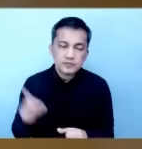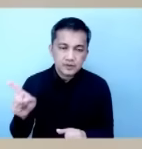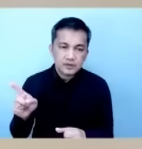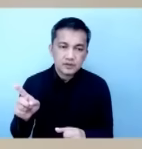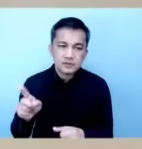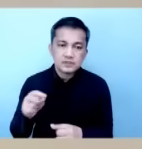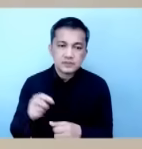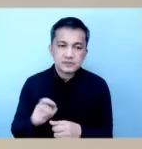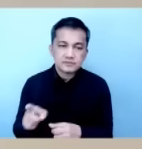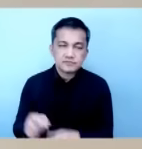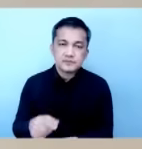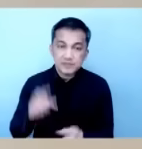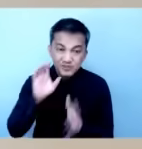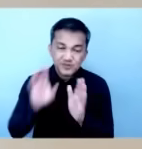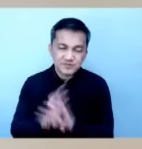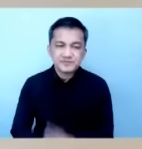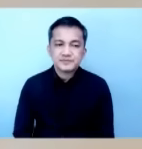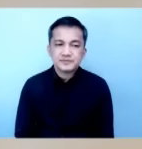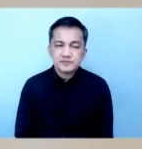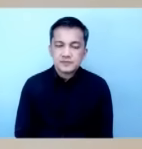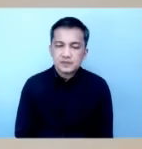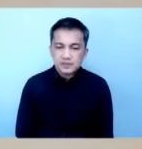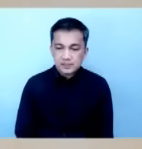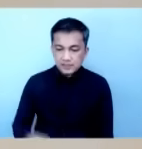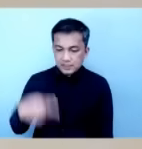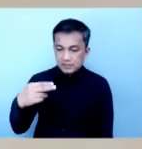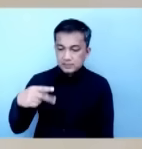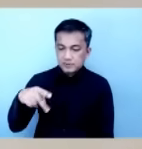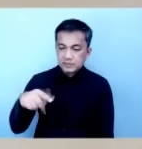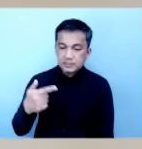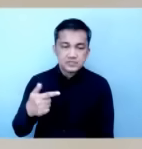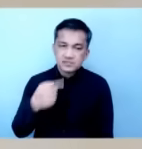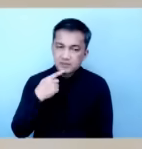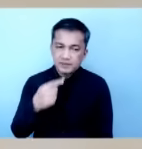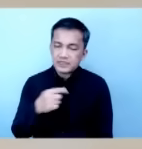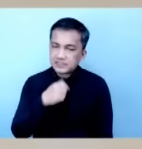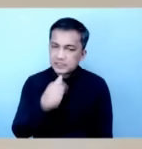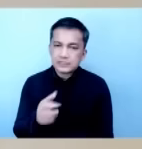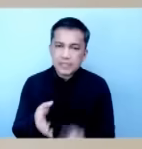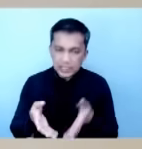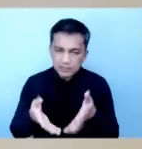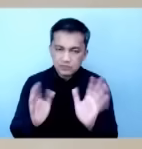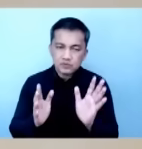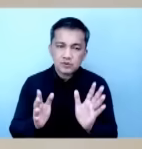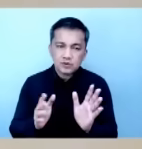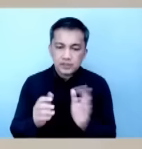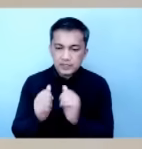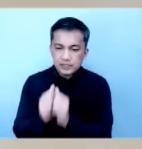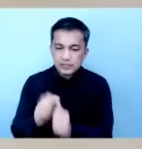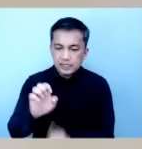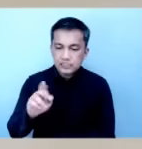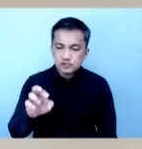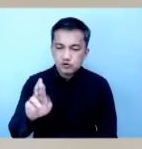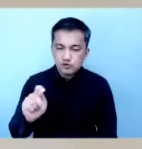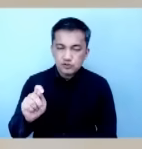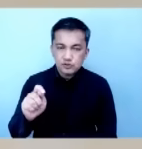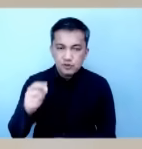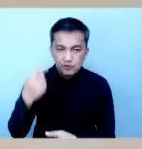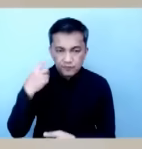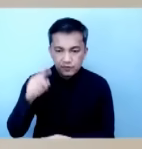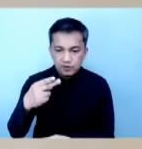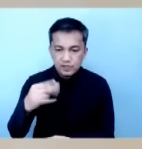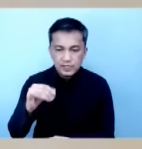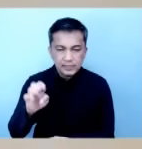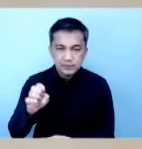rider. Una nang sinabi ng PNP Highway Patrol Group na hindi nila kukonsintihin ang escort for hire services. Labag daw ito